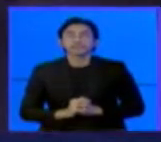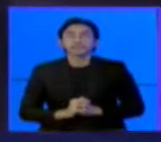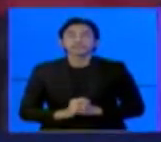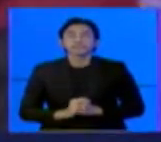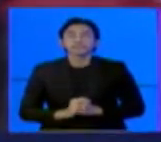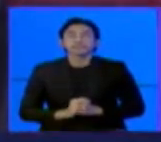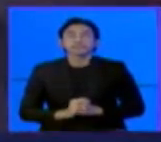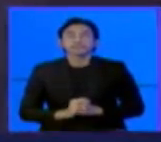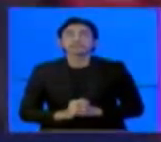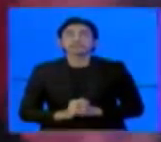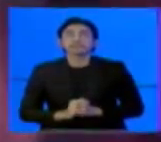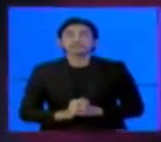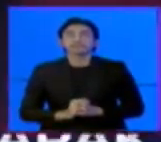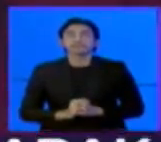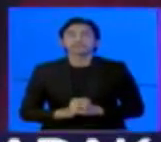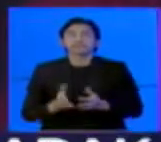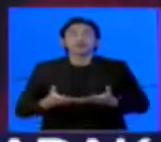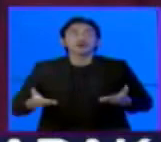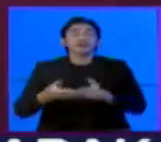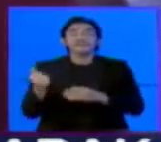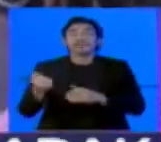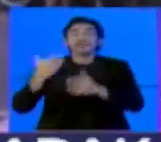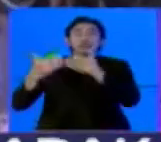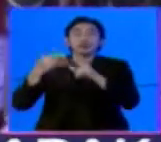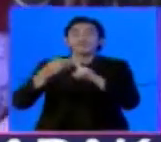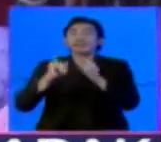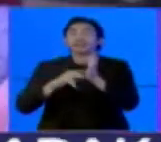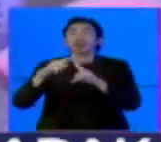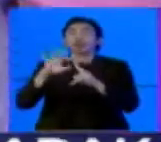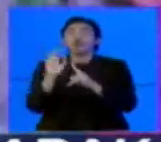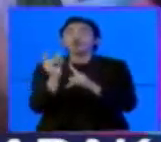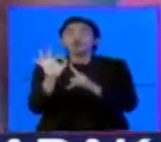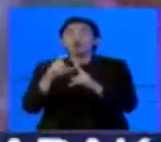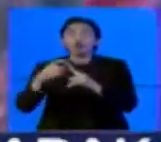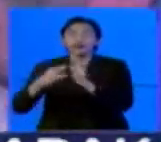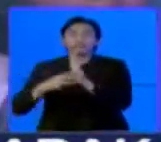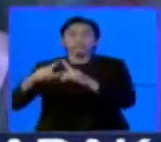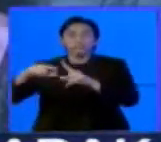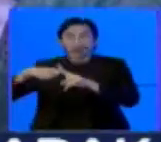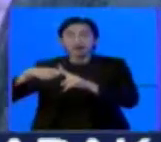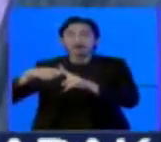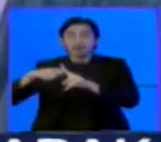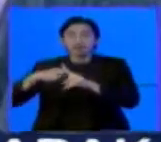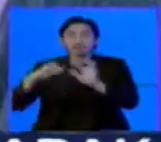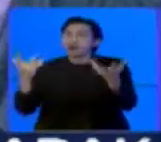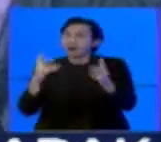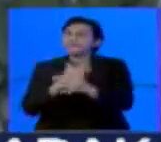Hai suasana Pasar tradisional Bintoro Demak Jawa Tengah ini masih ramai transaksi jual-beli